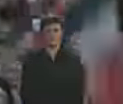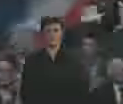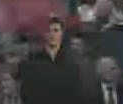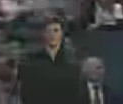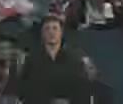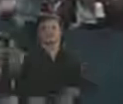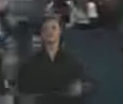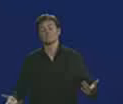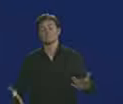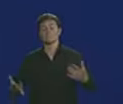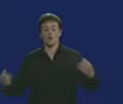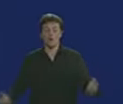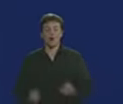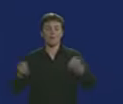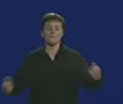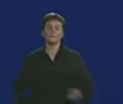Alors